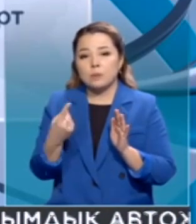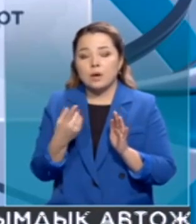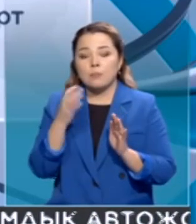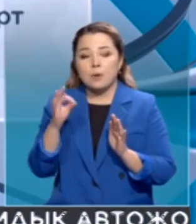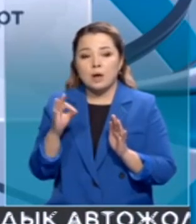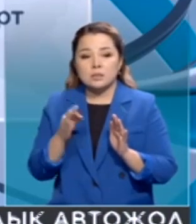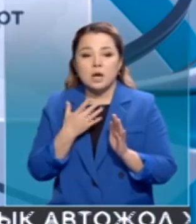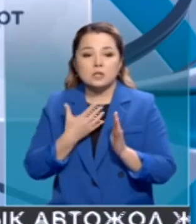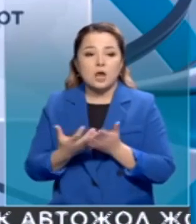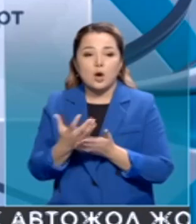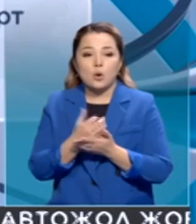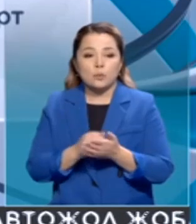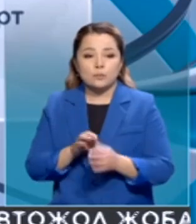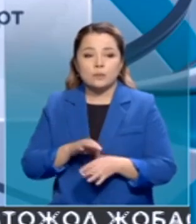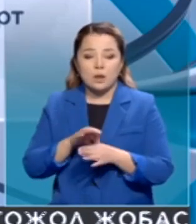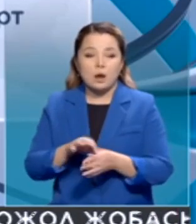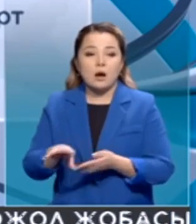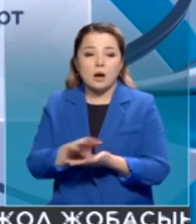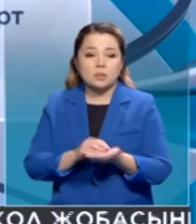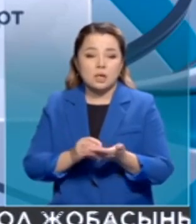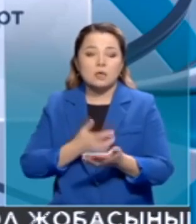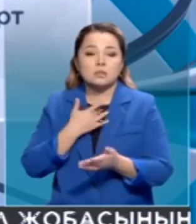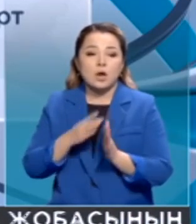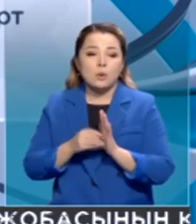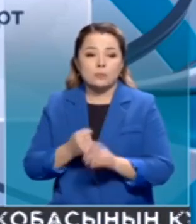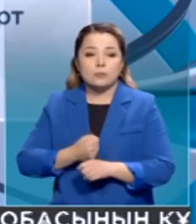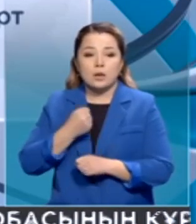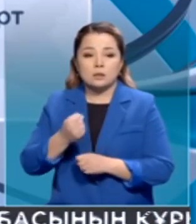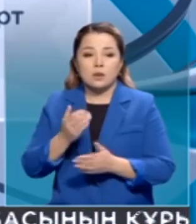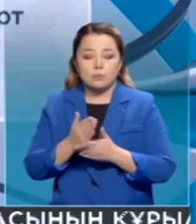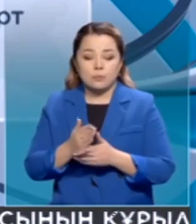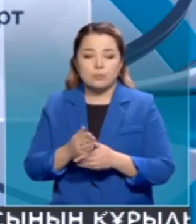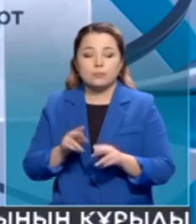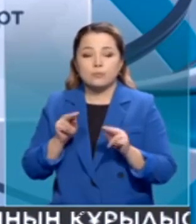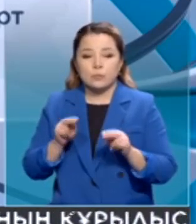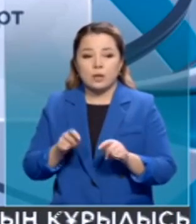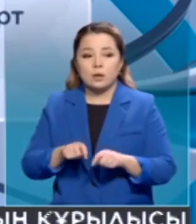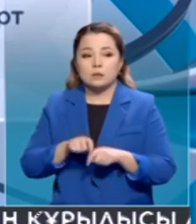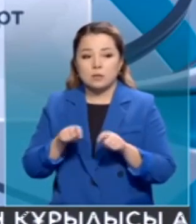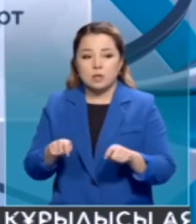81,31% дауыс жинап қайта сайланды. Ұлықтау рәсімі 26 қарашада өтті.